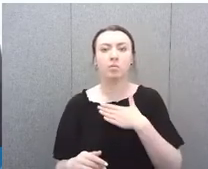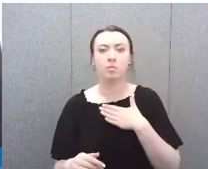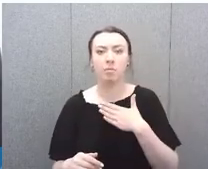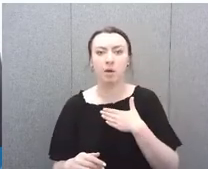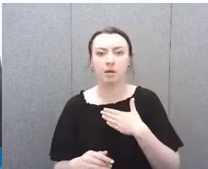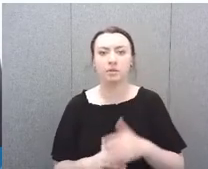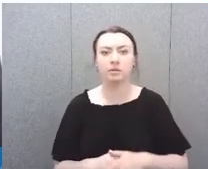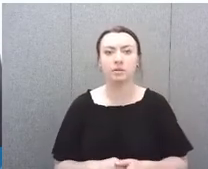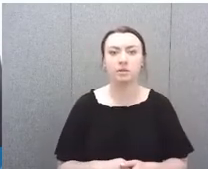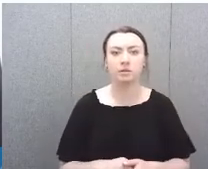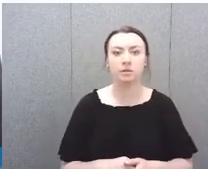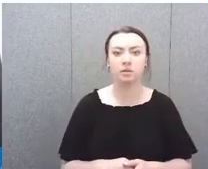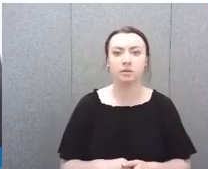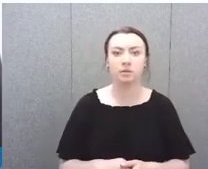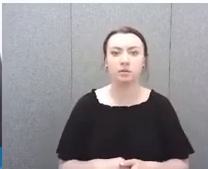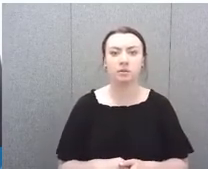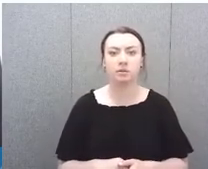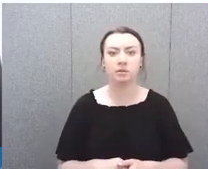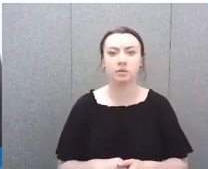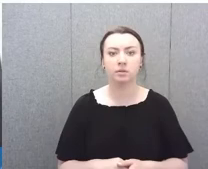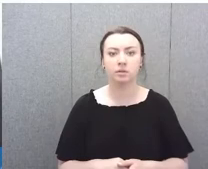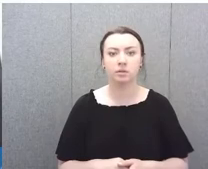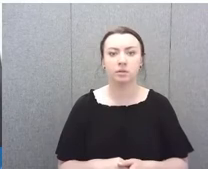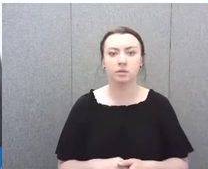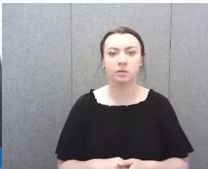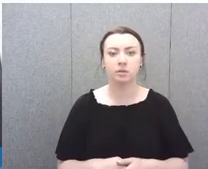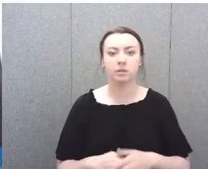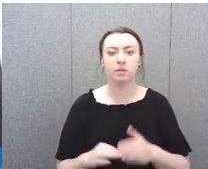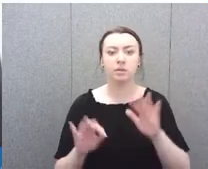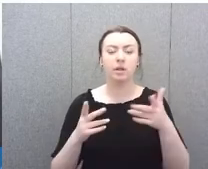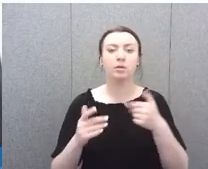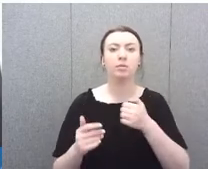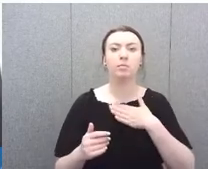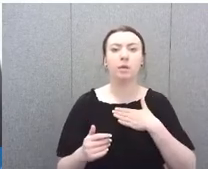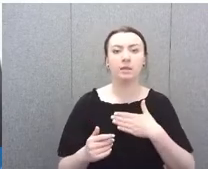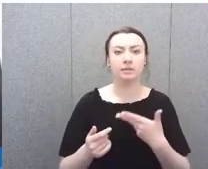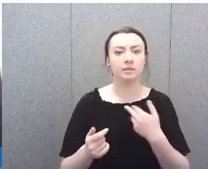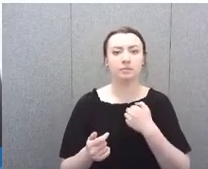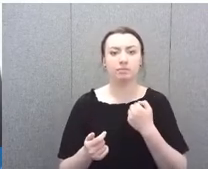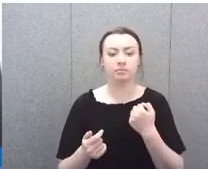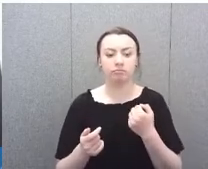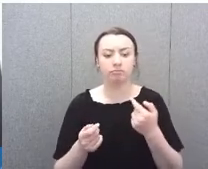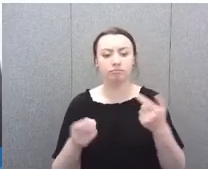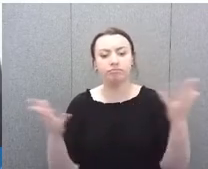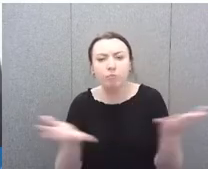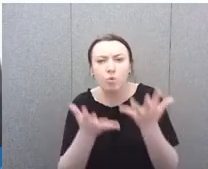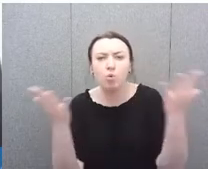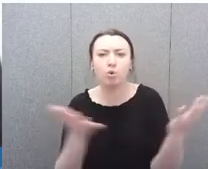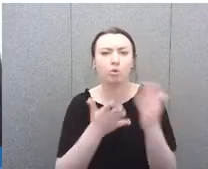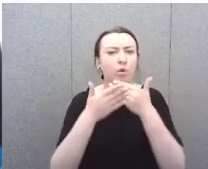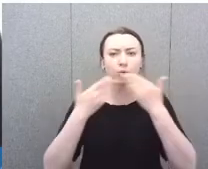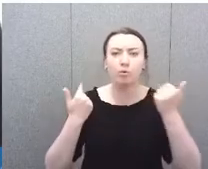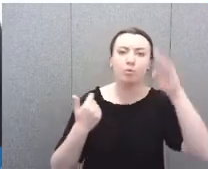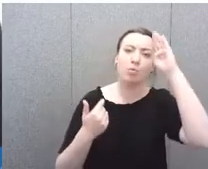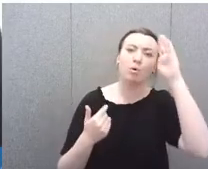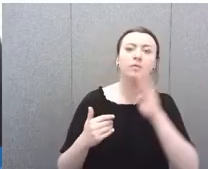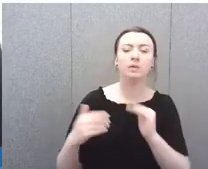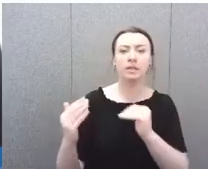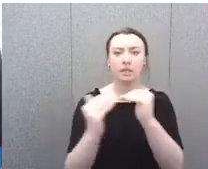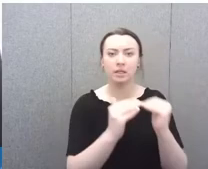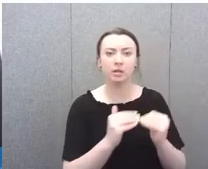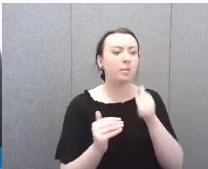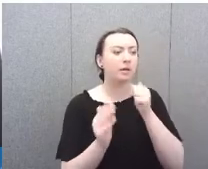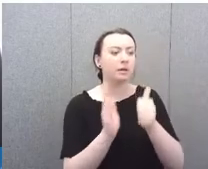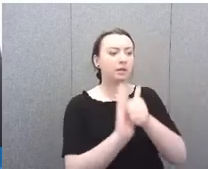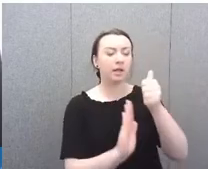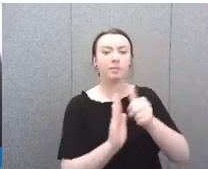если мы не будем инкорпорировать вопроса гендерного равенства с самого начала, с самых